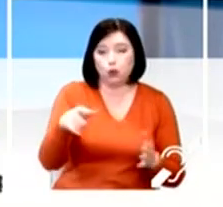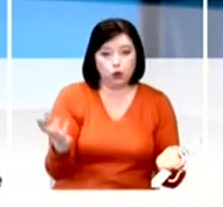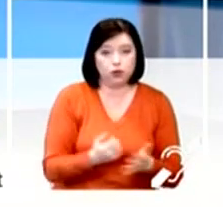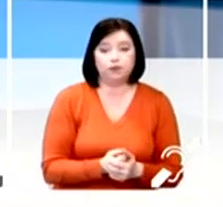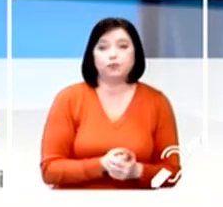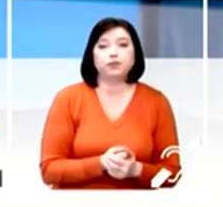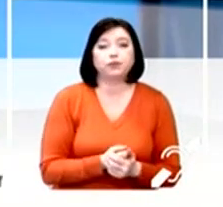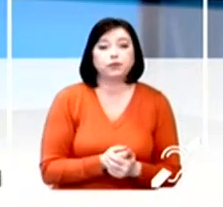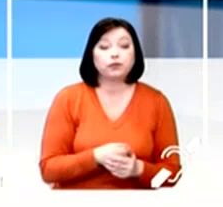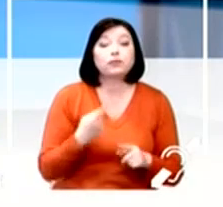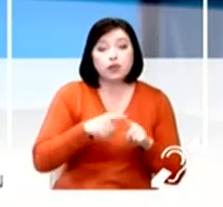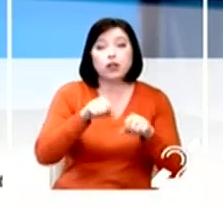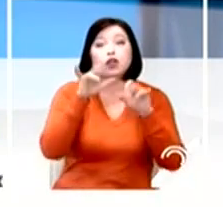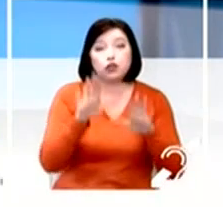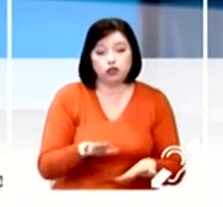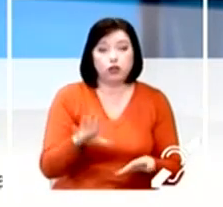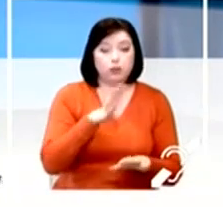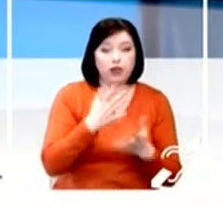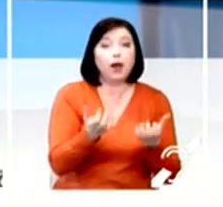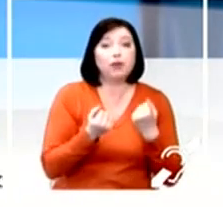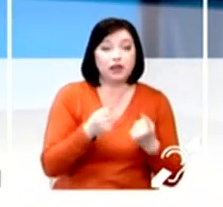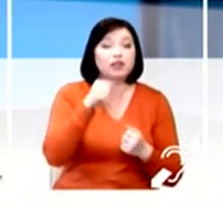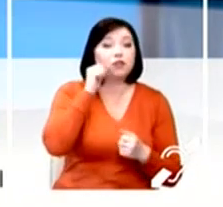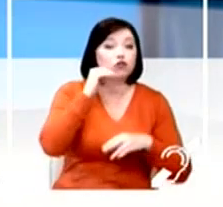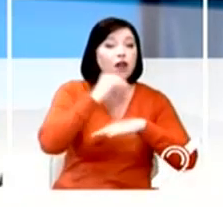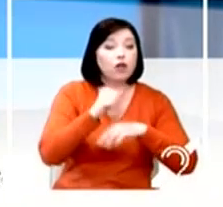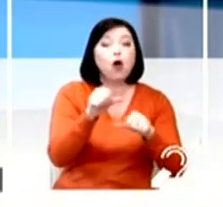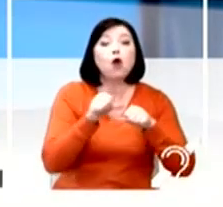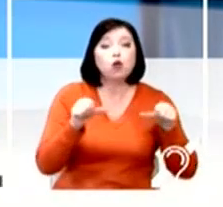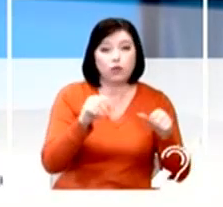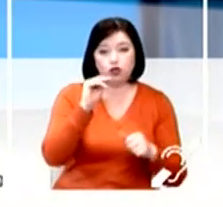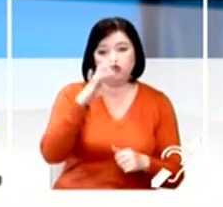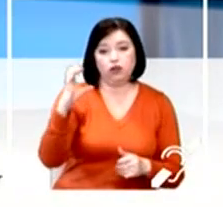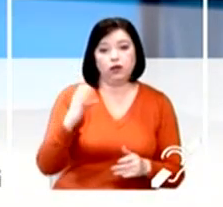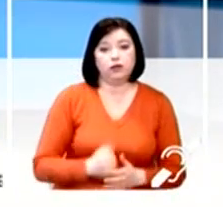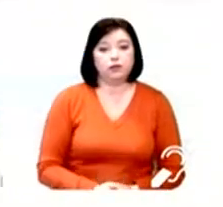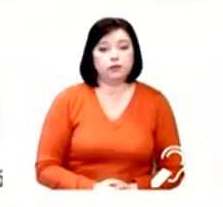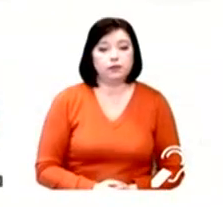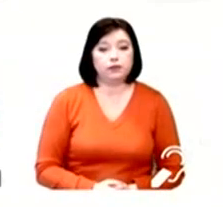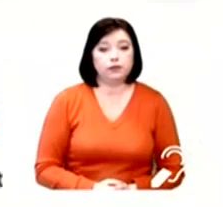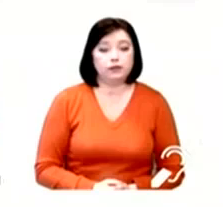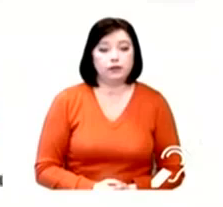alte organizații. O decizie în acest sens a fost luată aseară de Comisia Situații Excepționale.